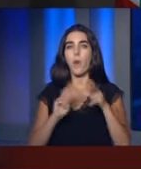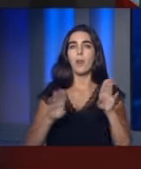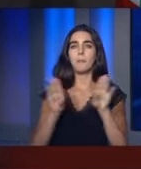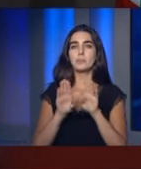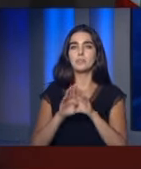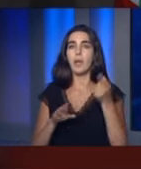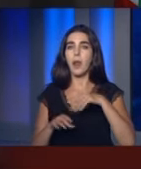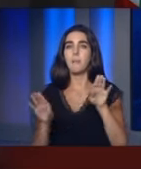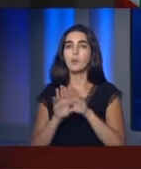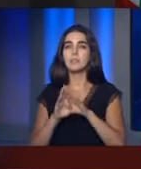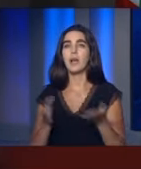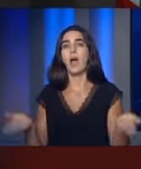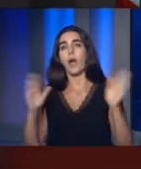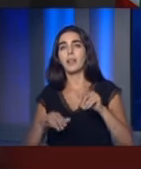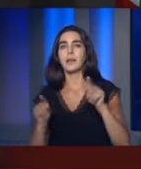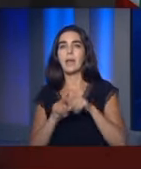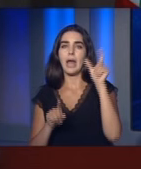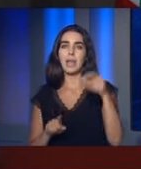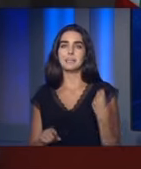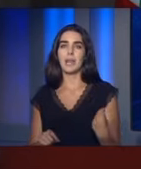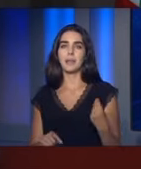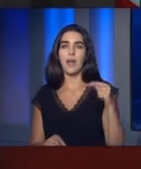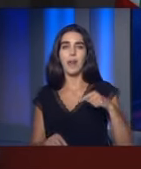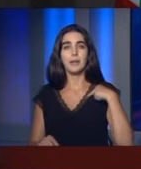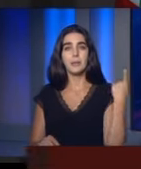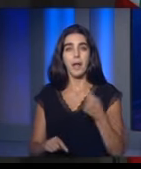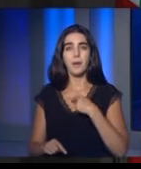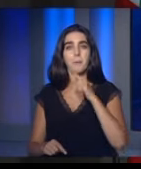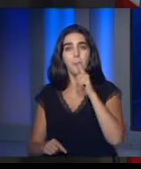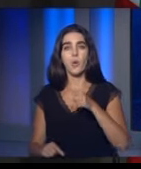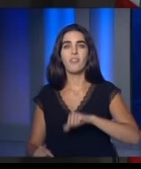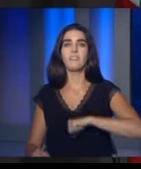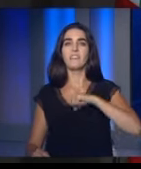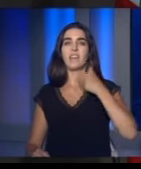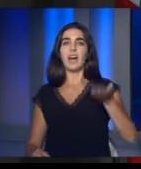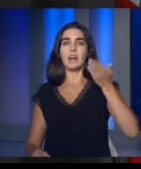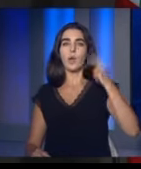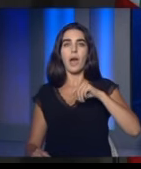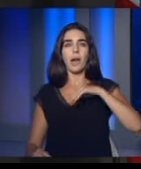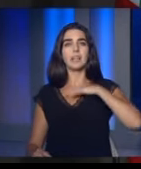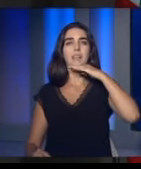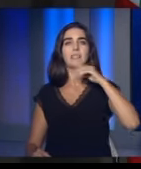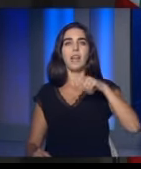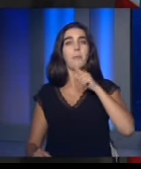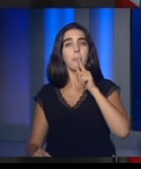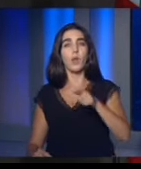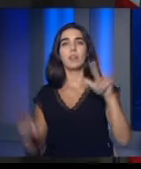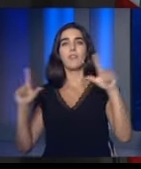كمان إنه نحول مؤسساتنا لمؤسسات أكثر إنسانية. إحنا بكل